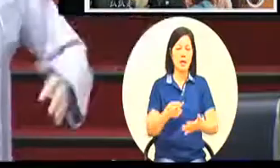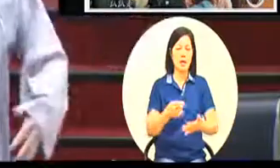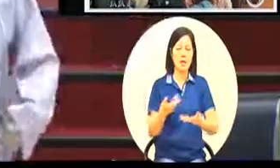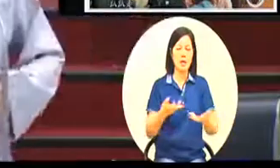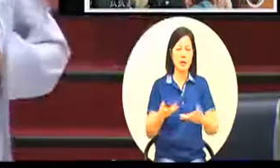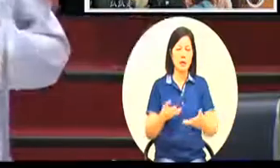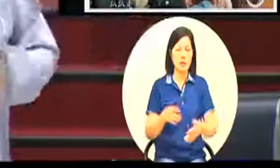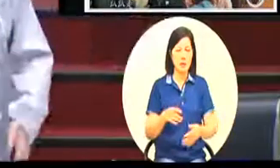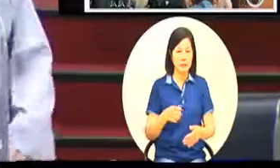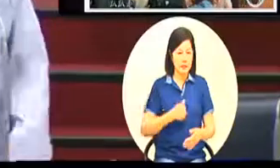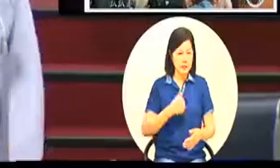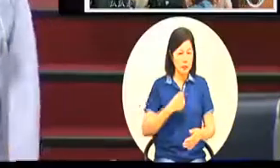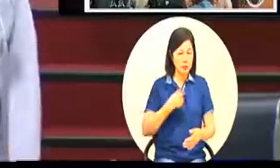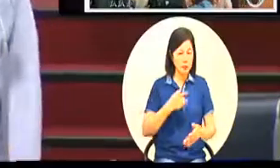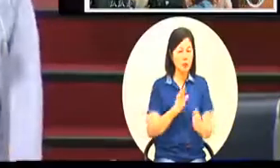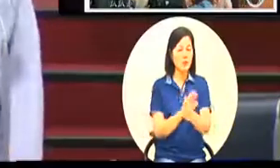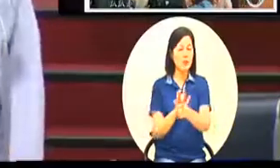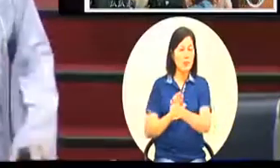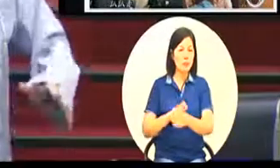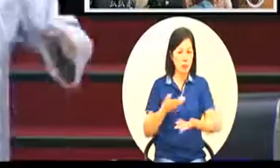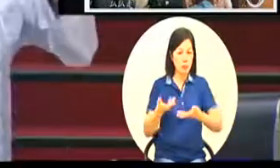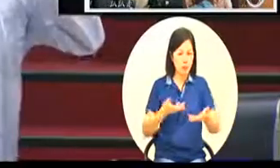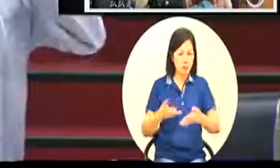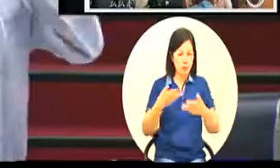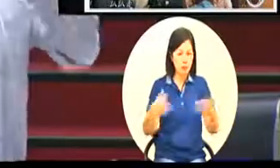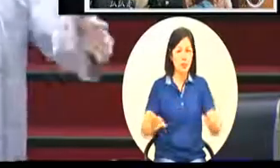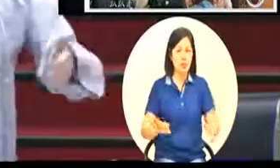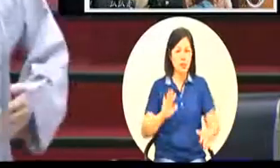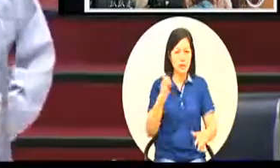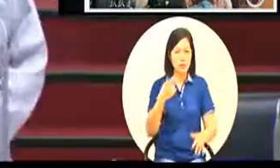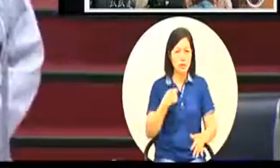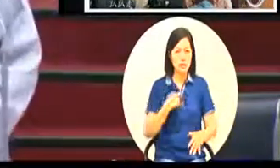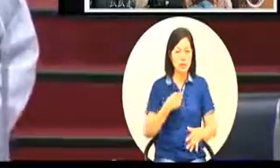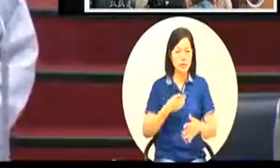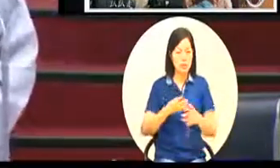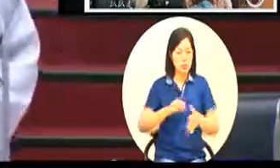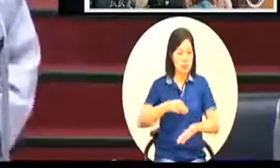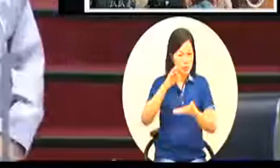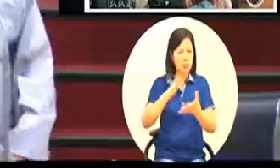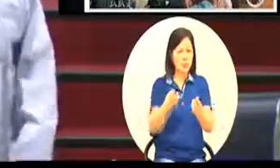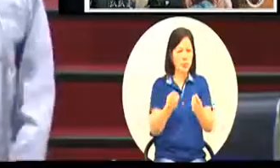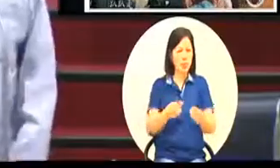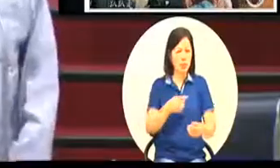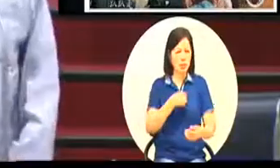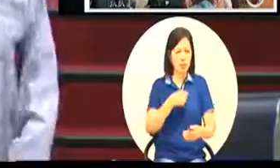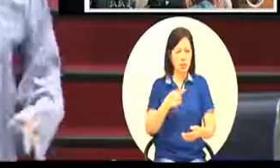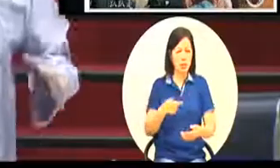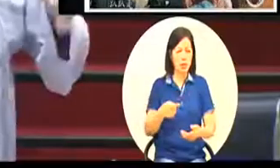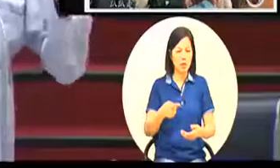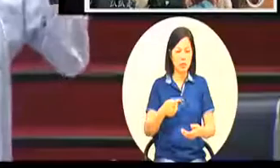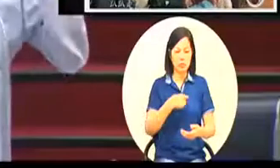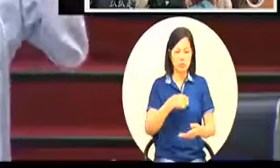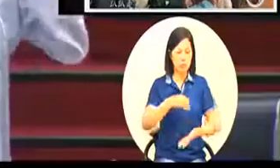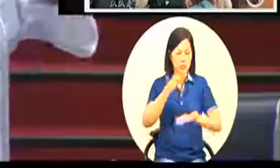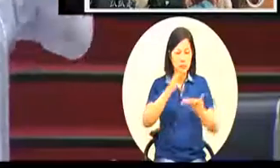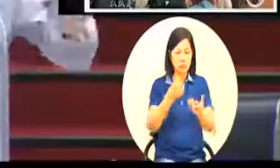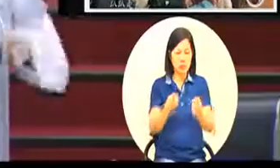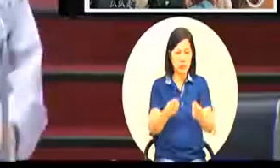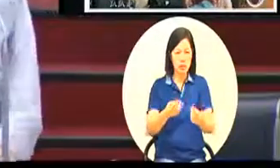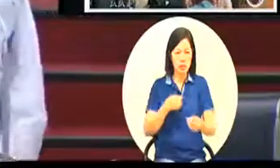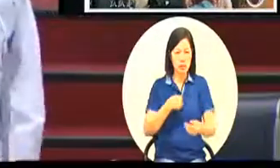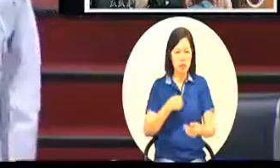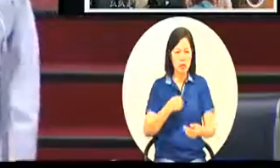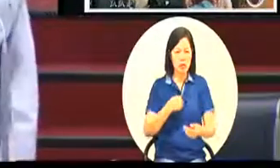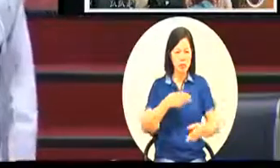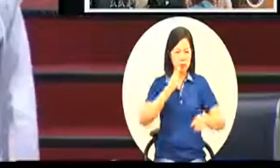员的当吼，我的服务员也算袂少的，但是我无出来讲，我对我的良心不足。我安尼信誓